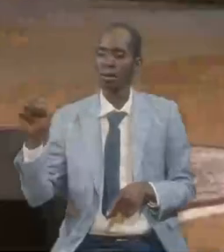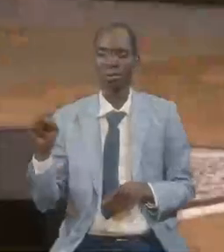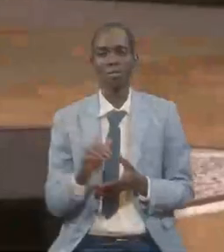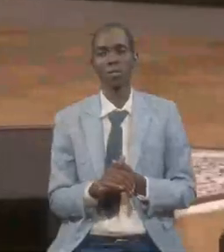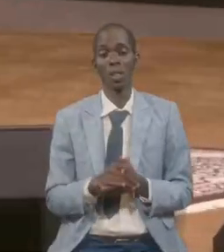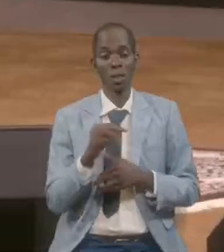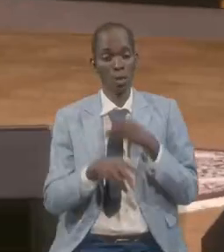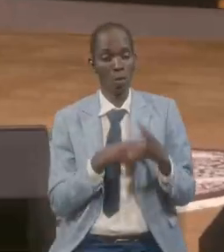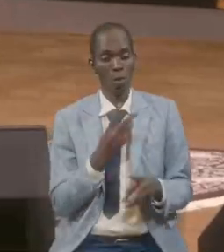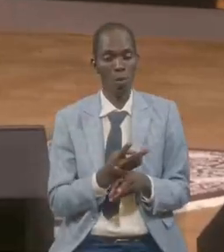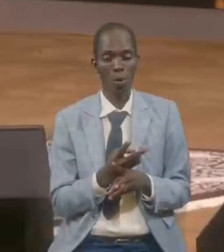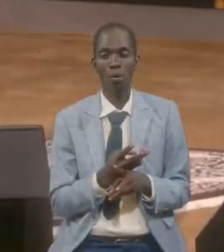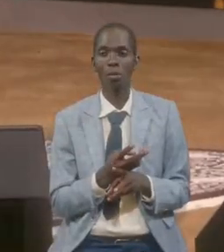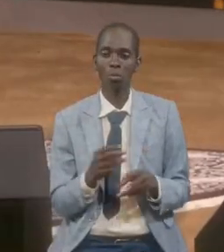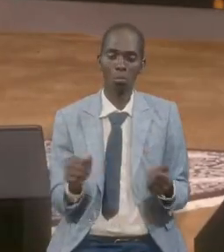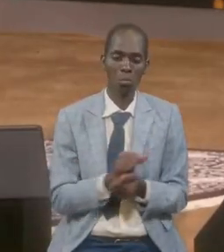monde passe